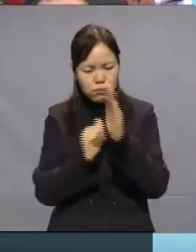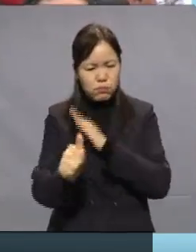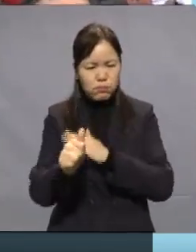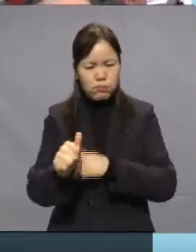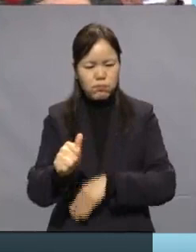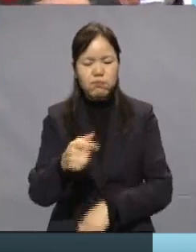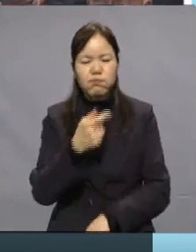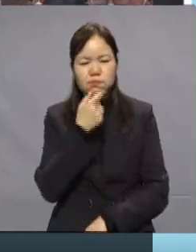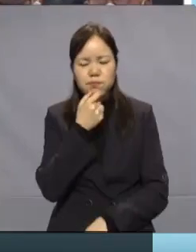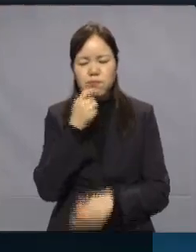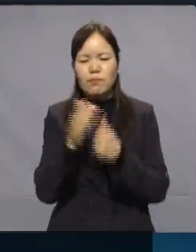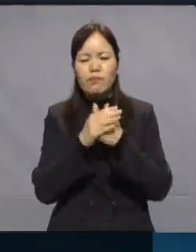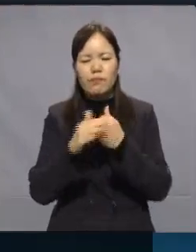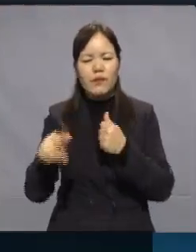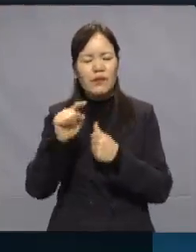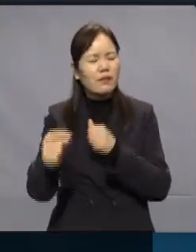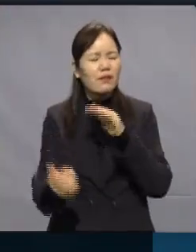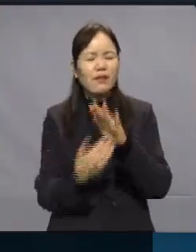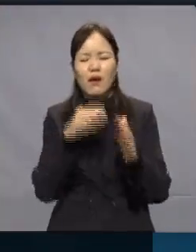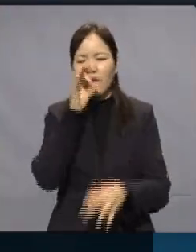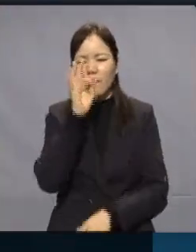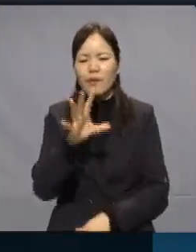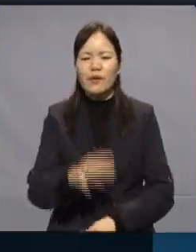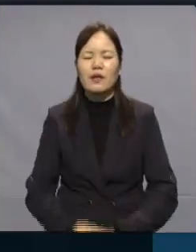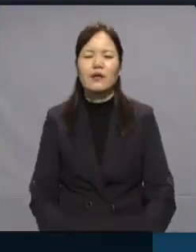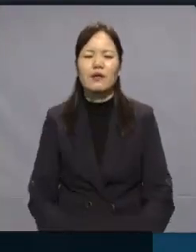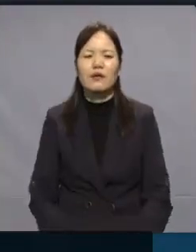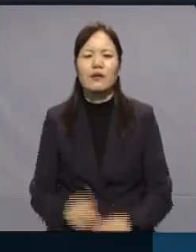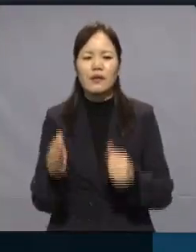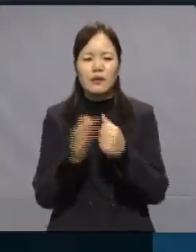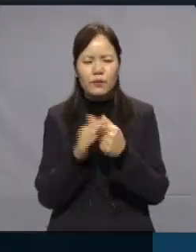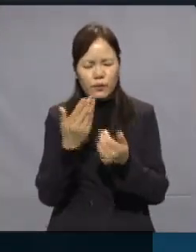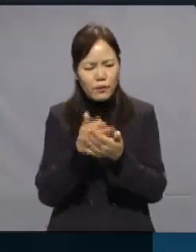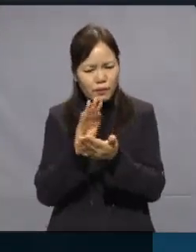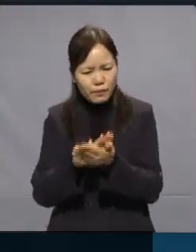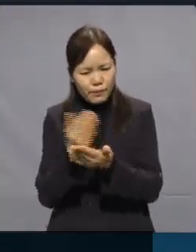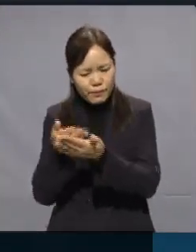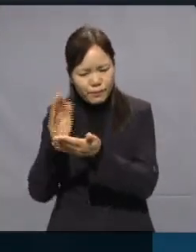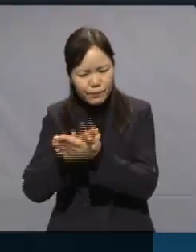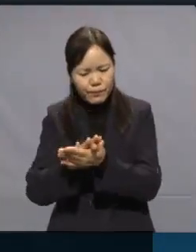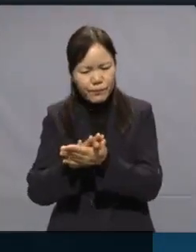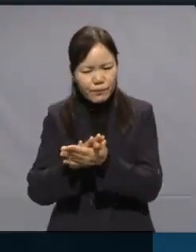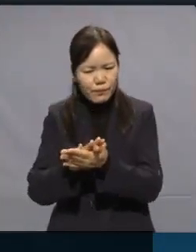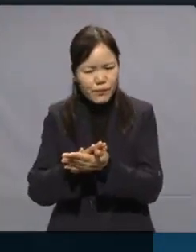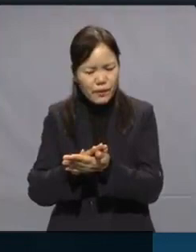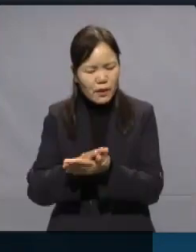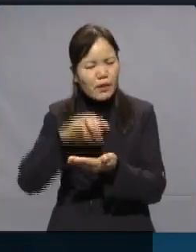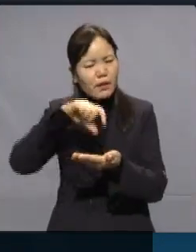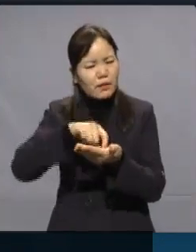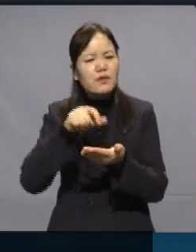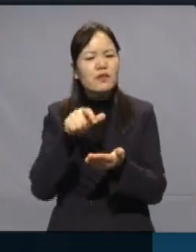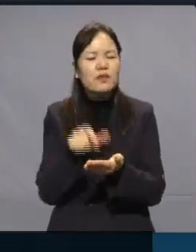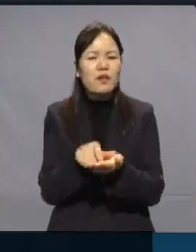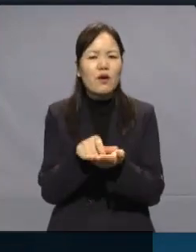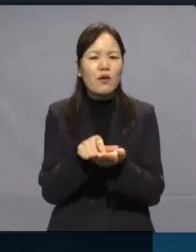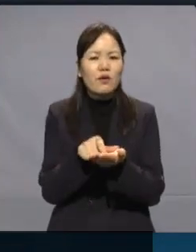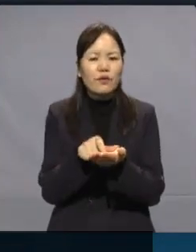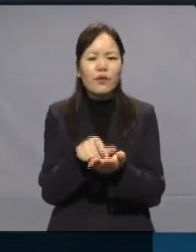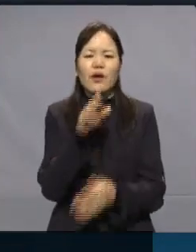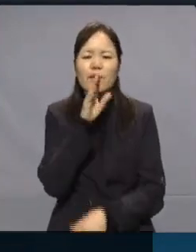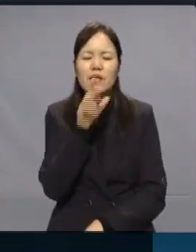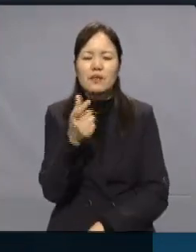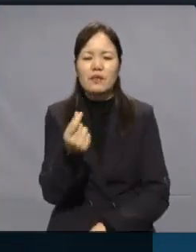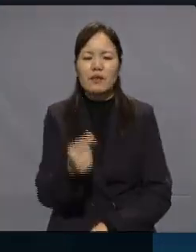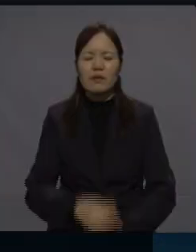그러니까 사실은 실현 가능하지 않고 그리고 또 그걸 조금 더 개선하려고 하는 그런 정도의 접근 이런 접근이 온당하지